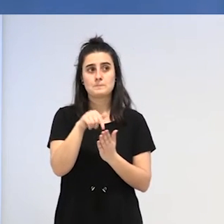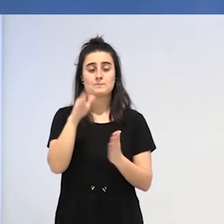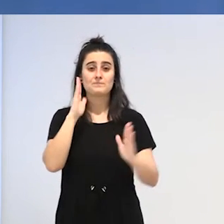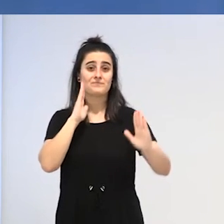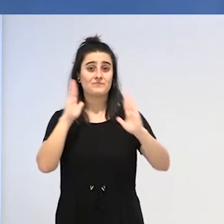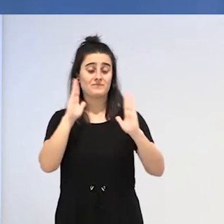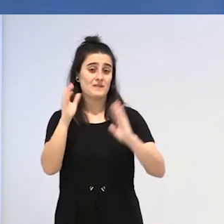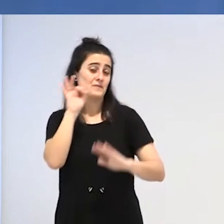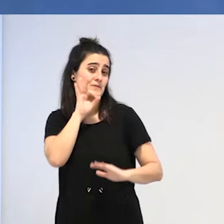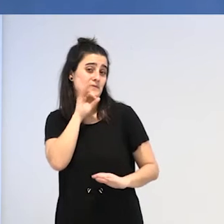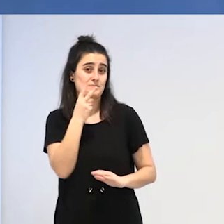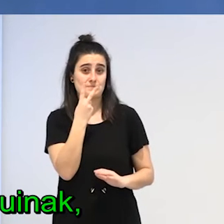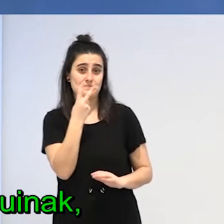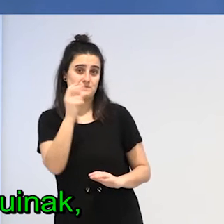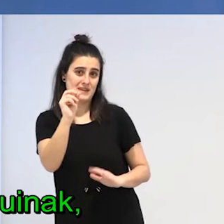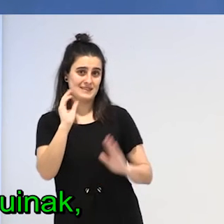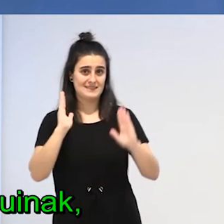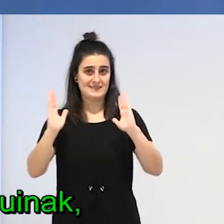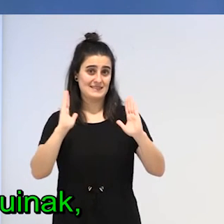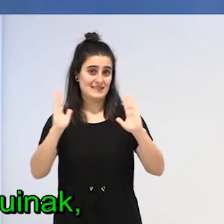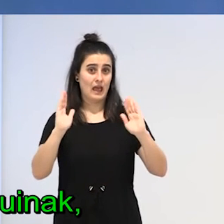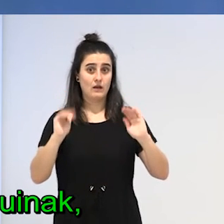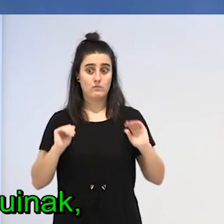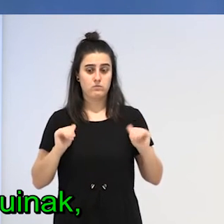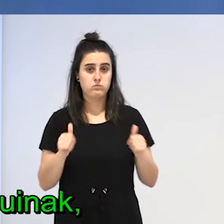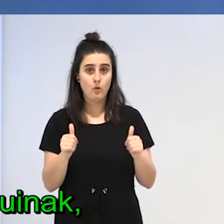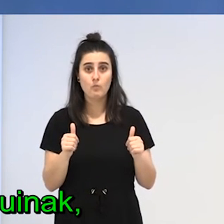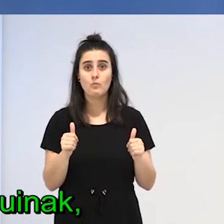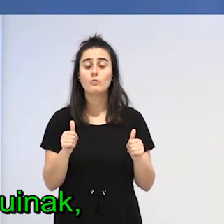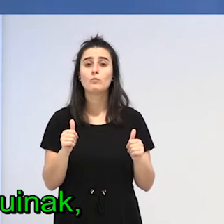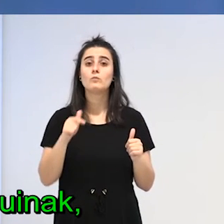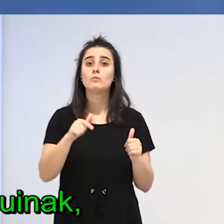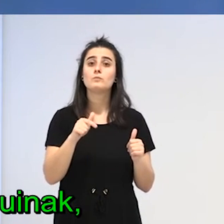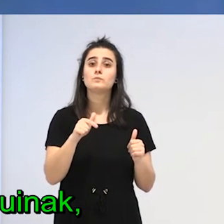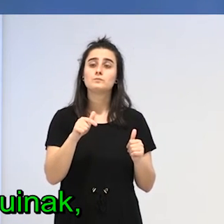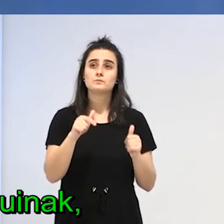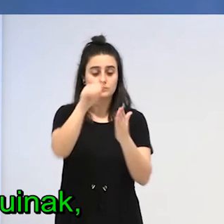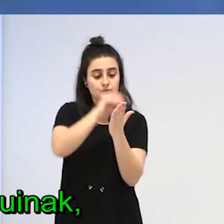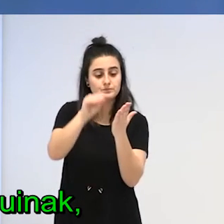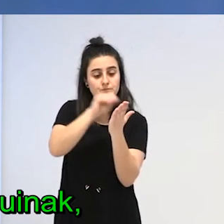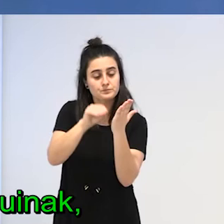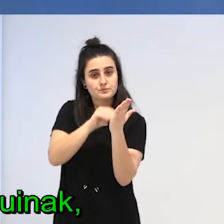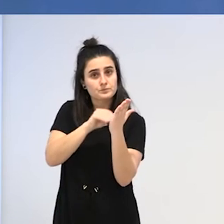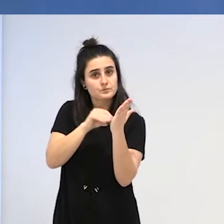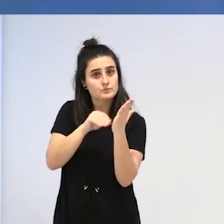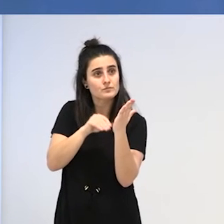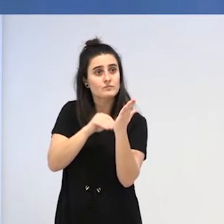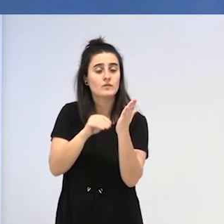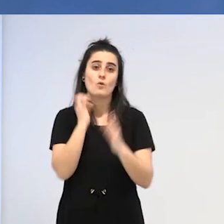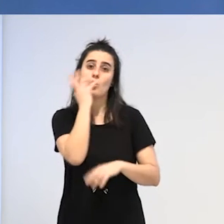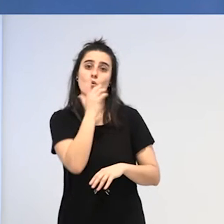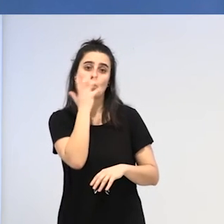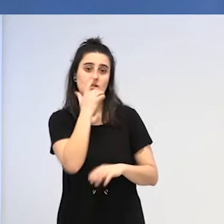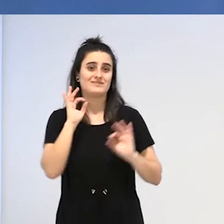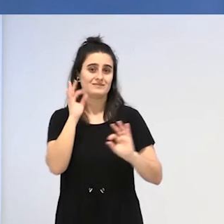hogegarren mendeko, bueno, mendearen hasieran idazten egon ziren, ba, emakumen ipuinak, zientzia